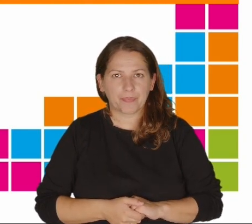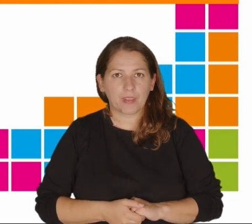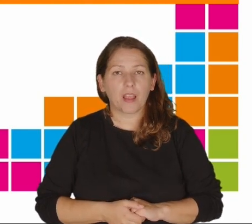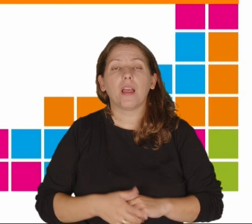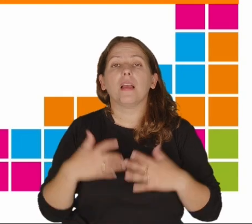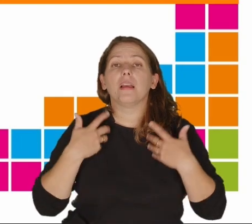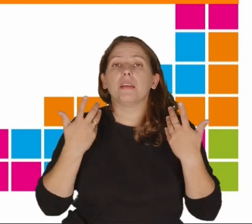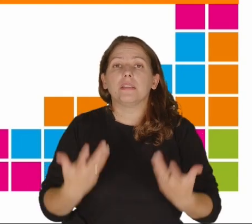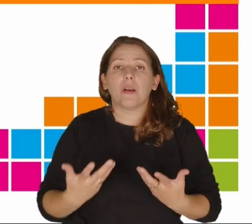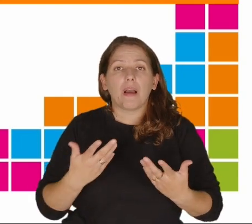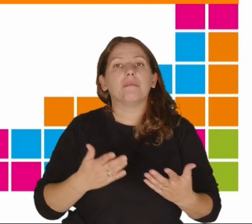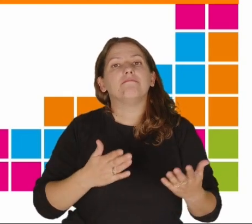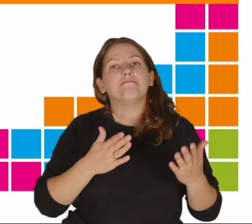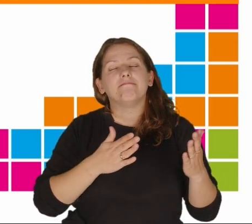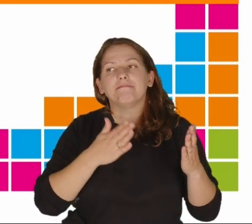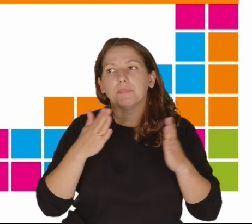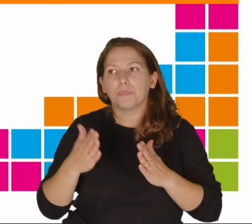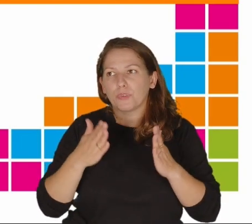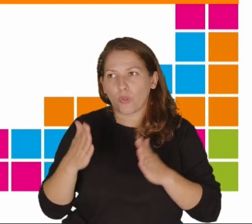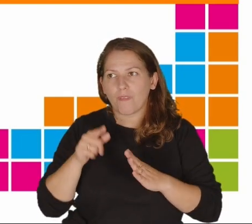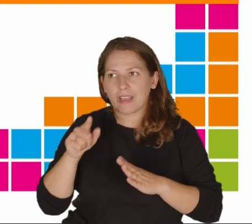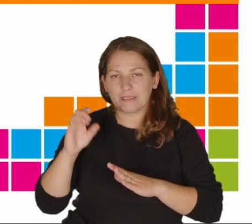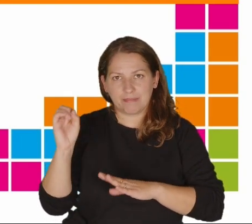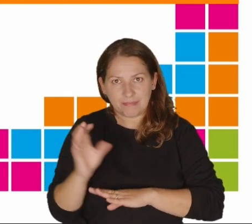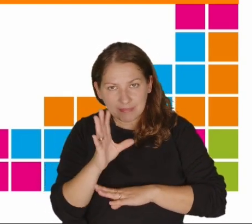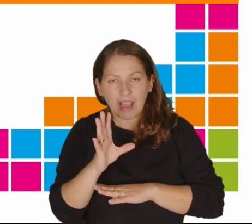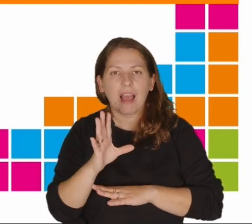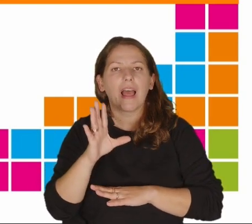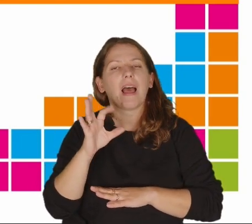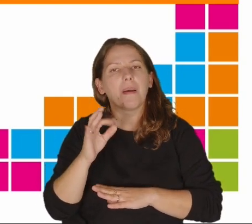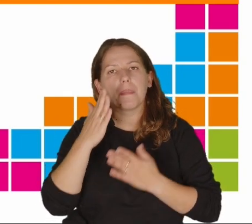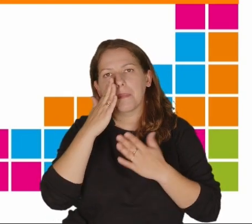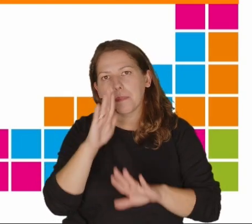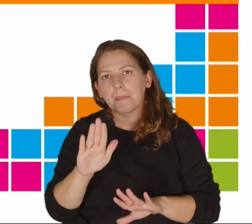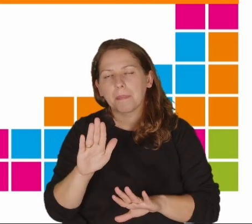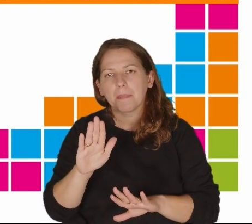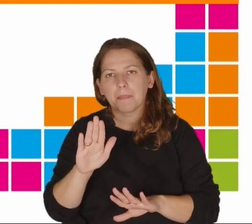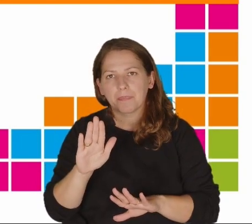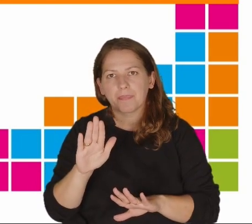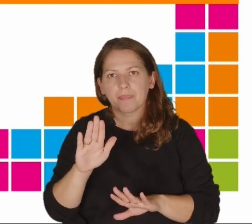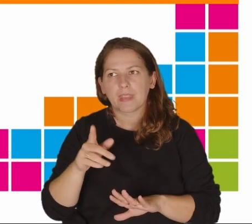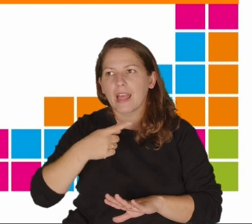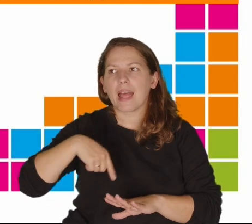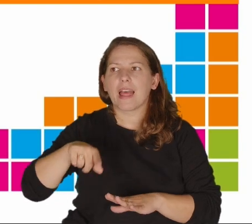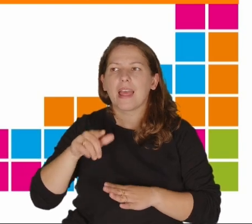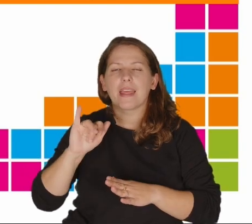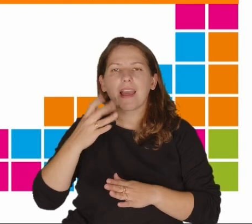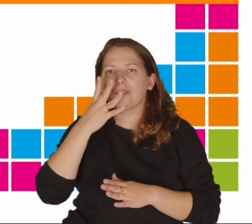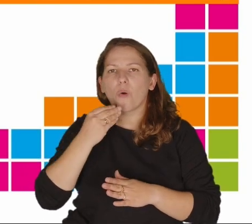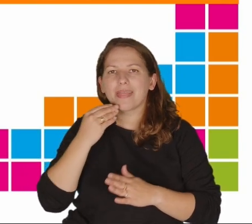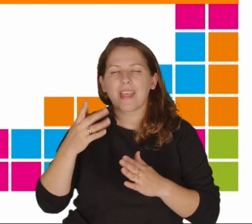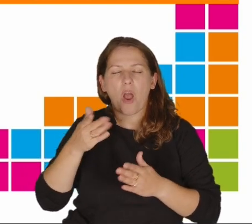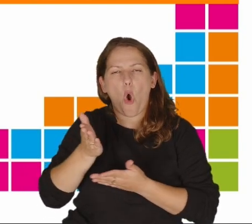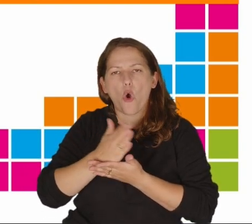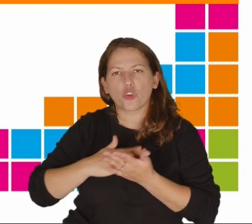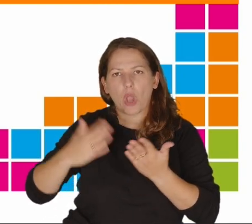Chciałem Państwa przygotować na następne zdjęcie, bo ono będzie pokazywało ściany w naszym oddziale klinicznym. My je co